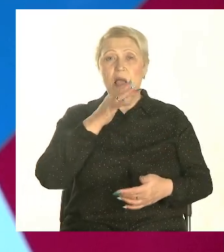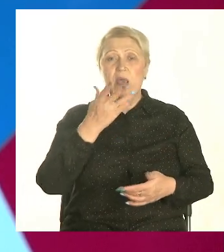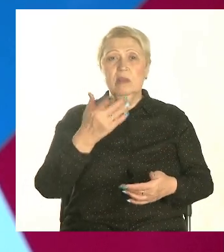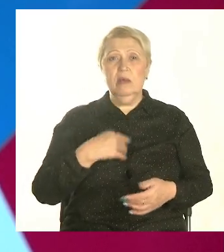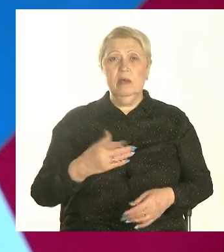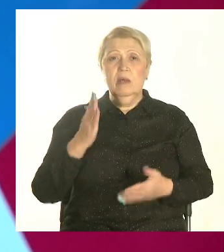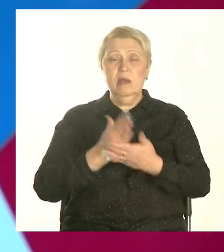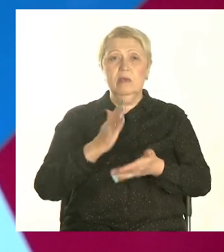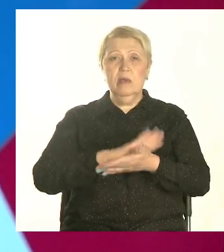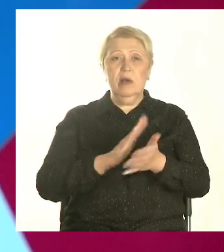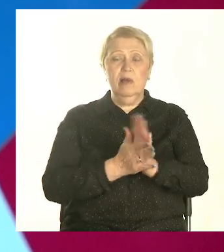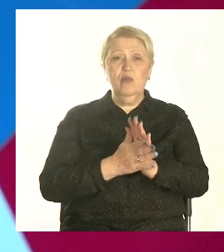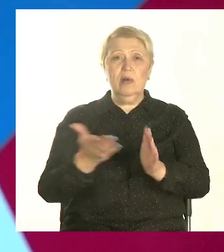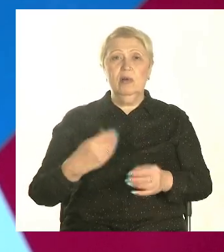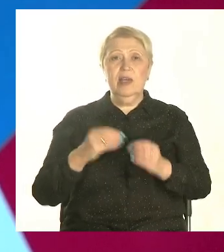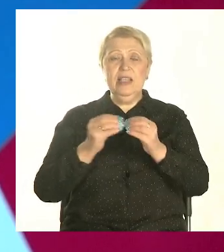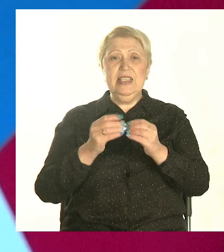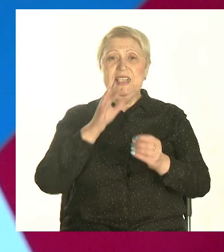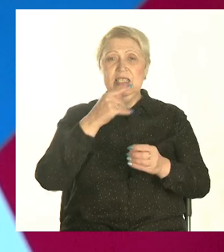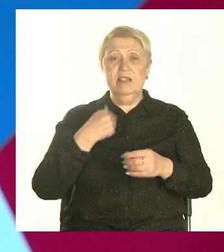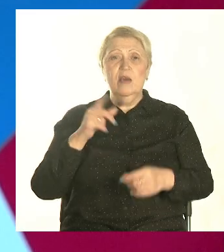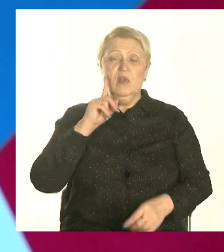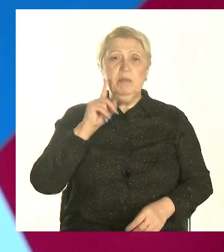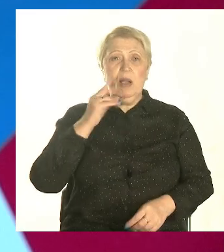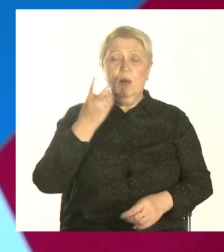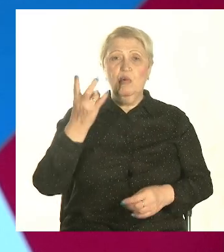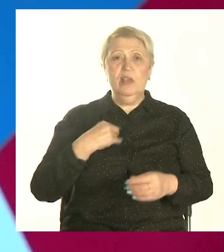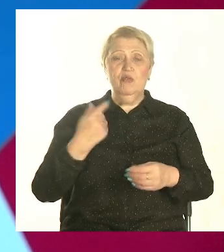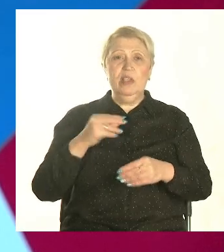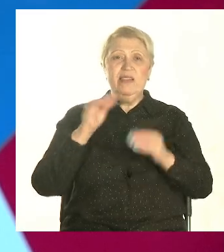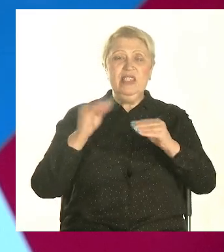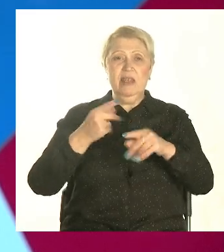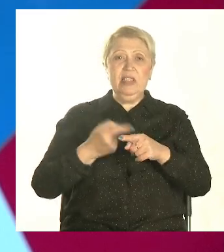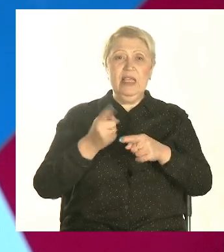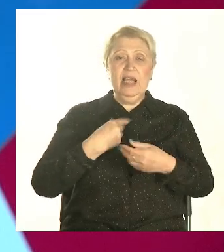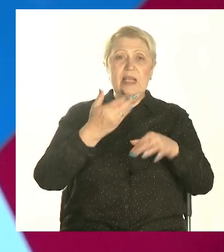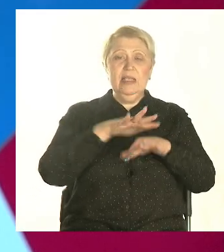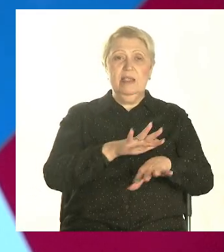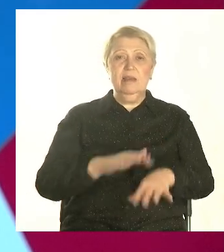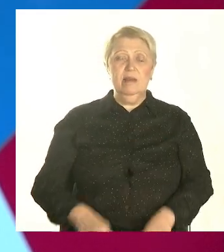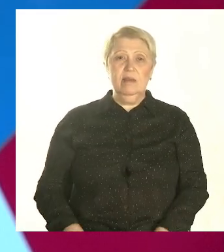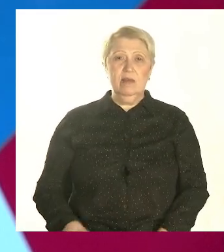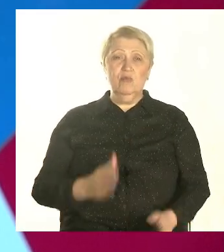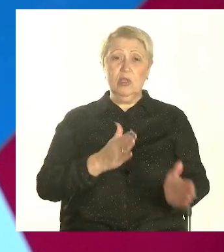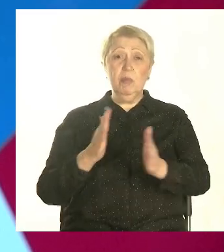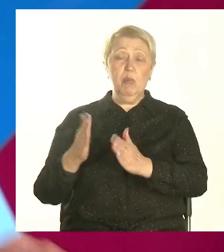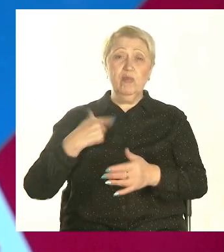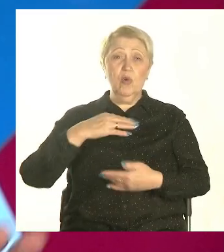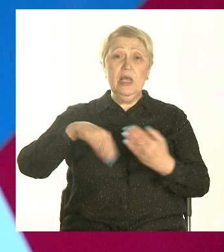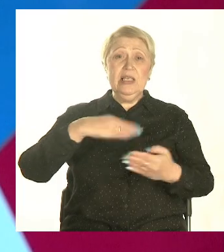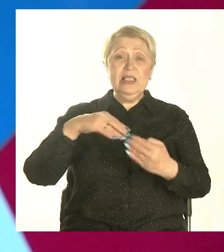10 лет. В первые 10 лет, пока будет выстраиваться вся эта система. Кстати, вот по поводу свалок, коль мы заговорили,